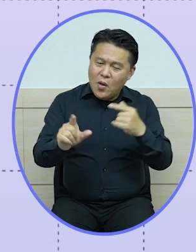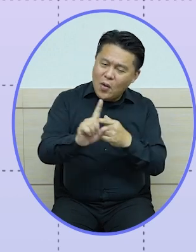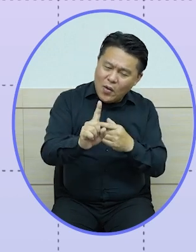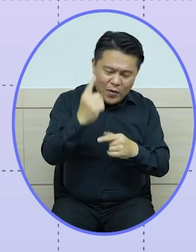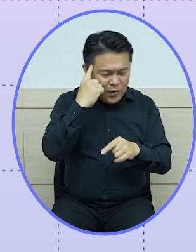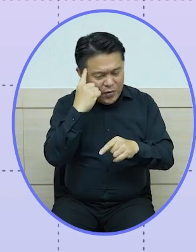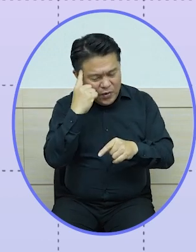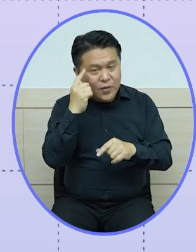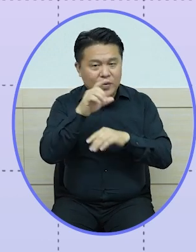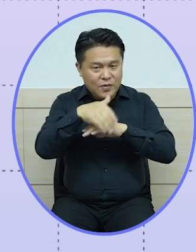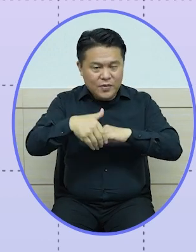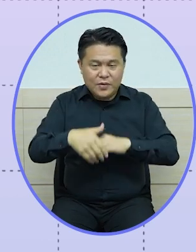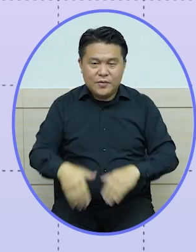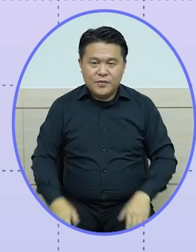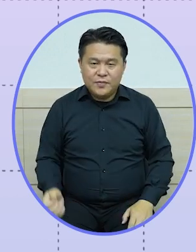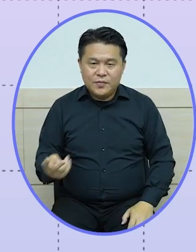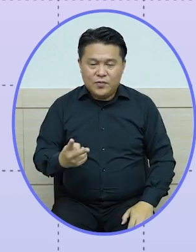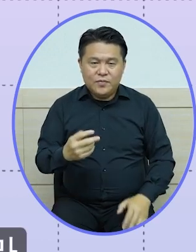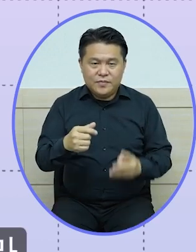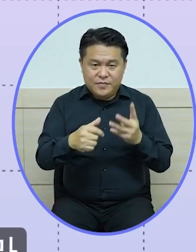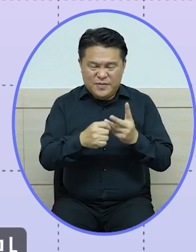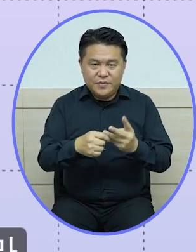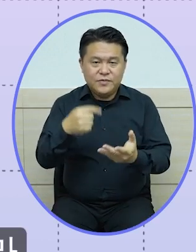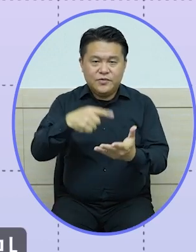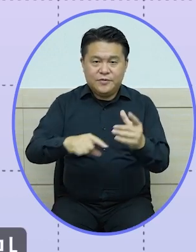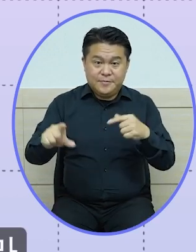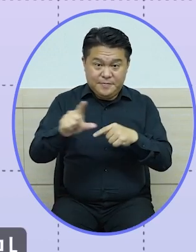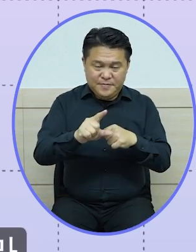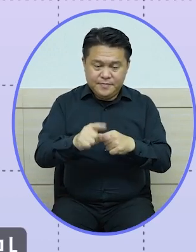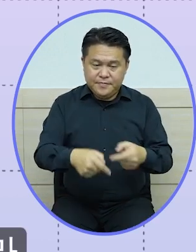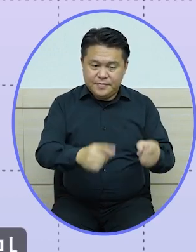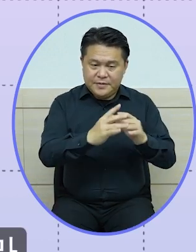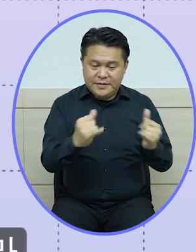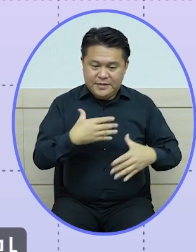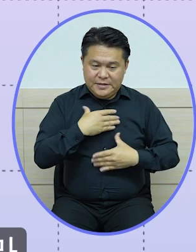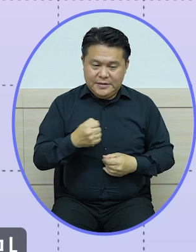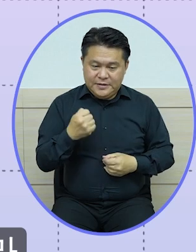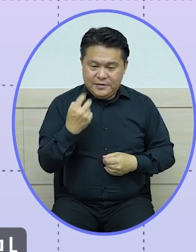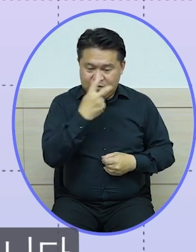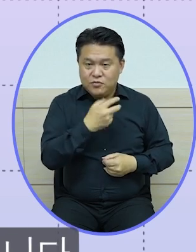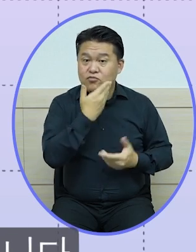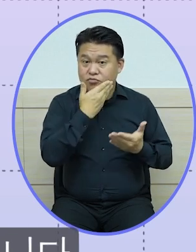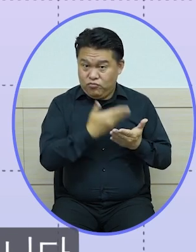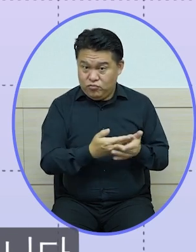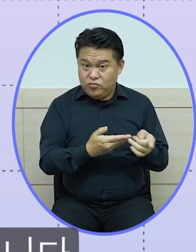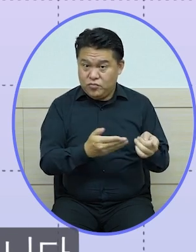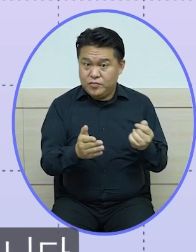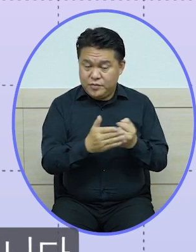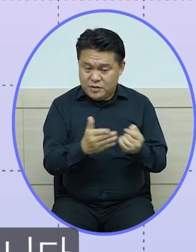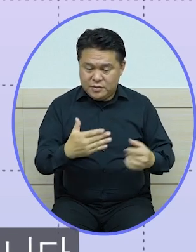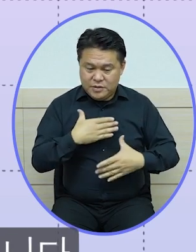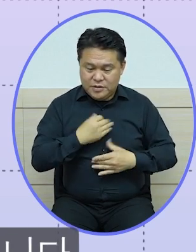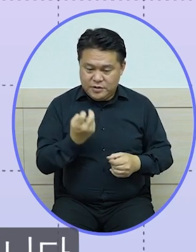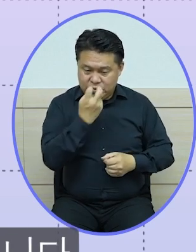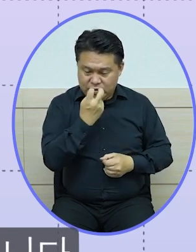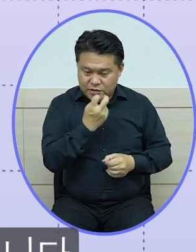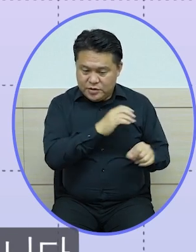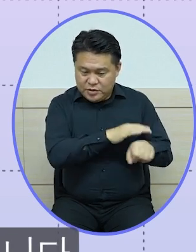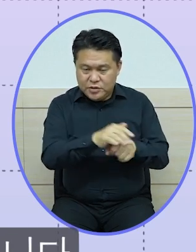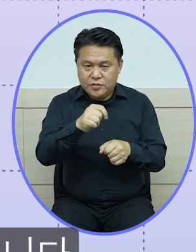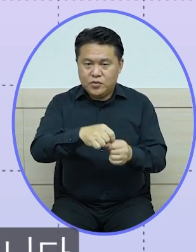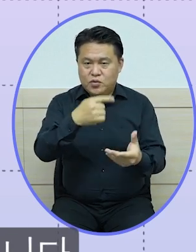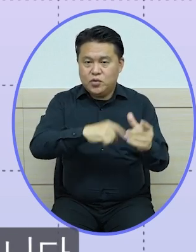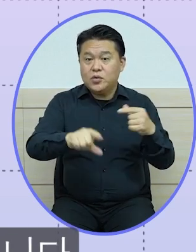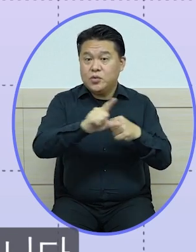하겠습니다. 끝으로 교육 강화입니다. 참여자의 안전관리의 중요성이 부각됨에 따라 참여자의 안전 강화를 위한 교육을